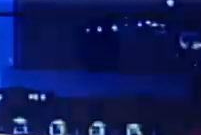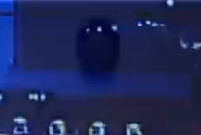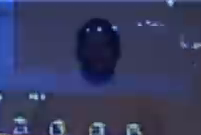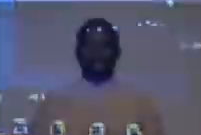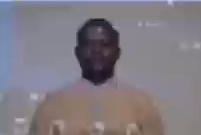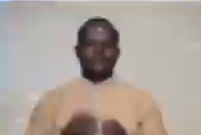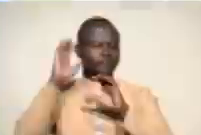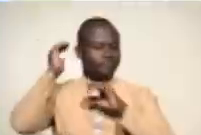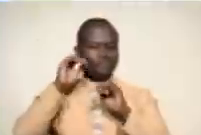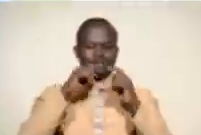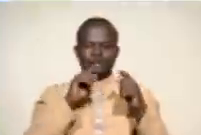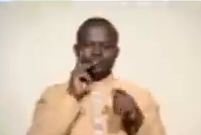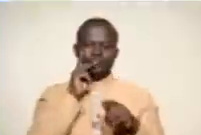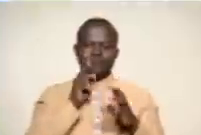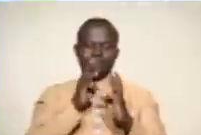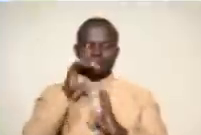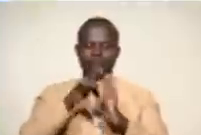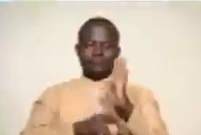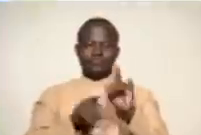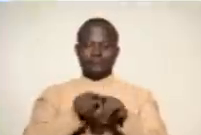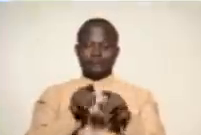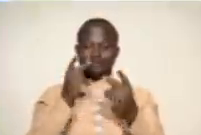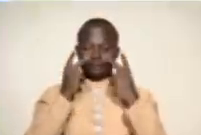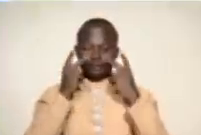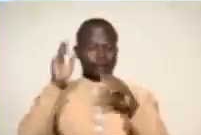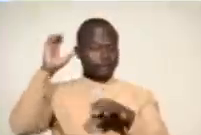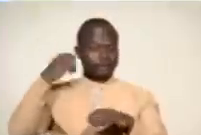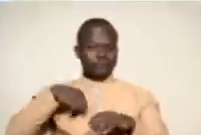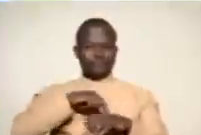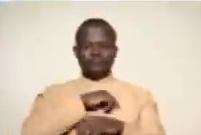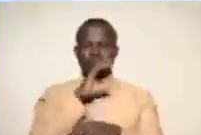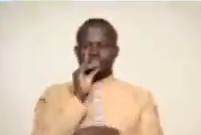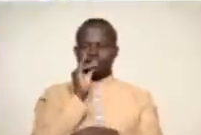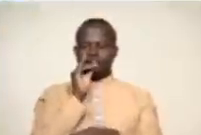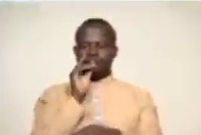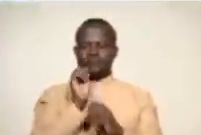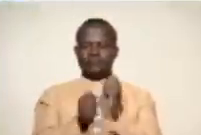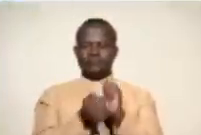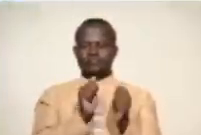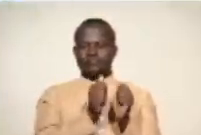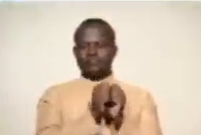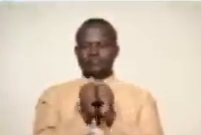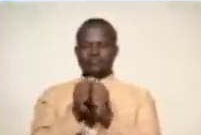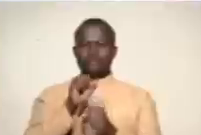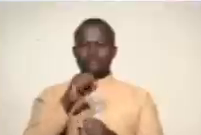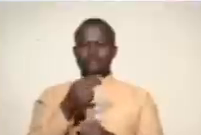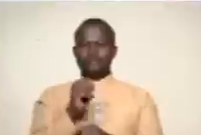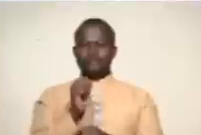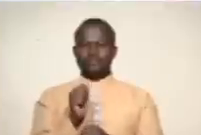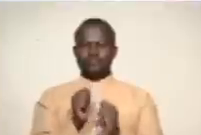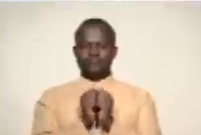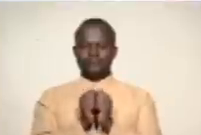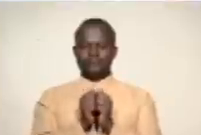Amakuru mu rurimi rw'Ikinyarwanda mu buryo burambuye nk'uko ubibonye dukomereje makuru avugwa muri sport. Turi kumwe na Shema.